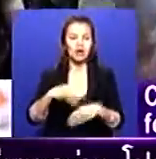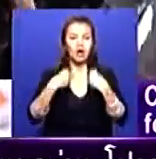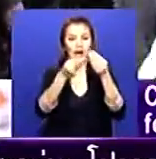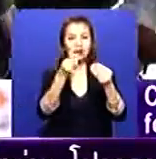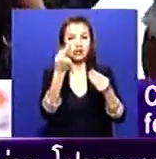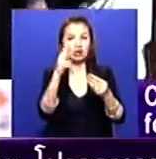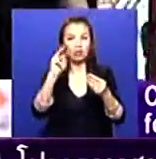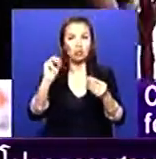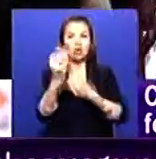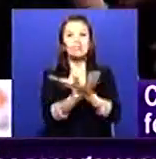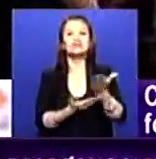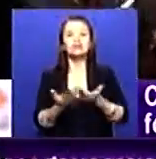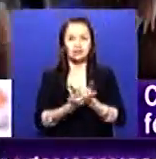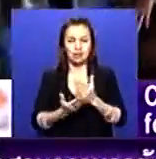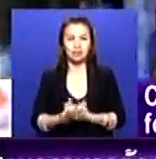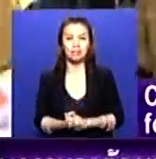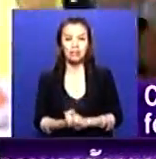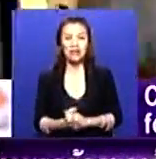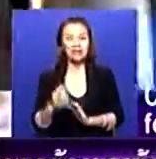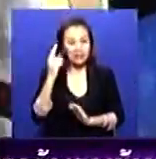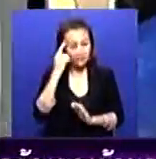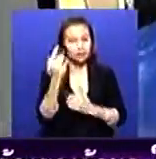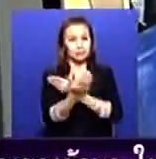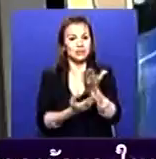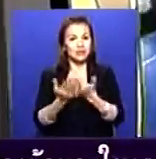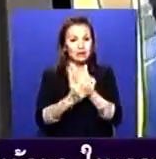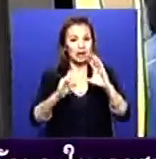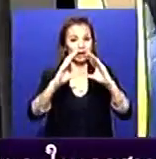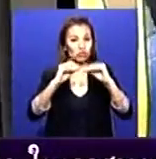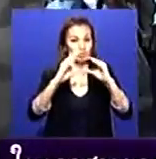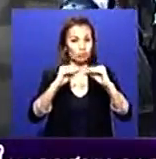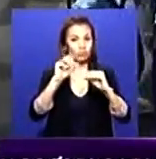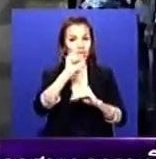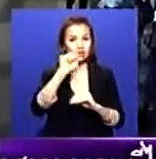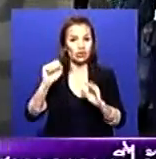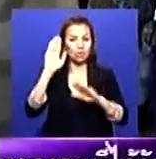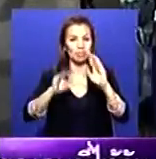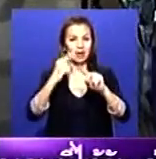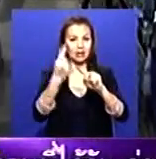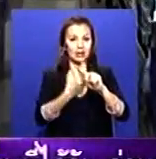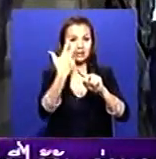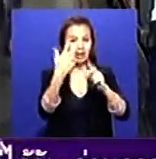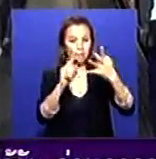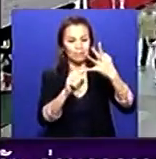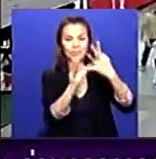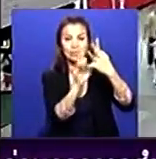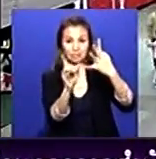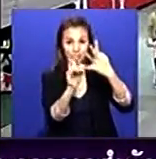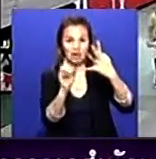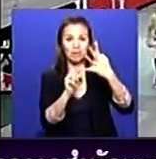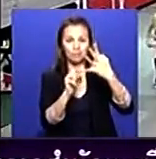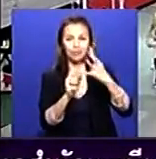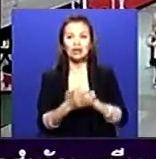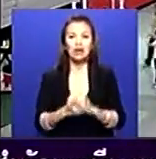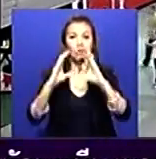ตรีพิจารณาคาดว่าจะนำเข้าสู่การพิจารณาของสภาผู้แทนราษฎรได้ในปลายเดือนมีนาคมนี้นอกจากนี้นะคะในที่ประชุมยัง